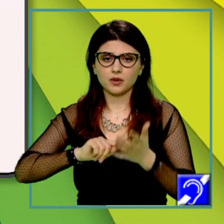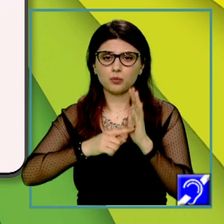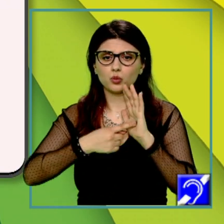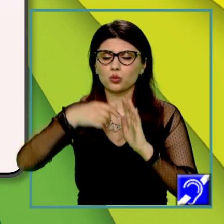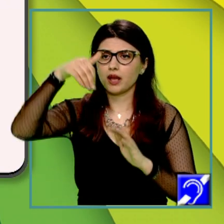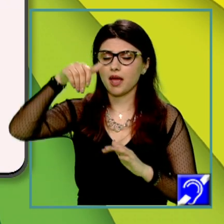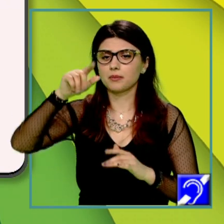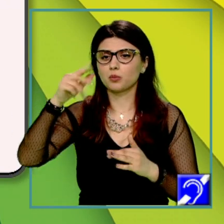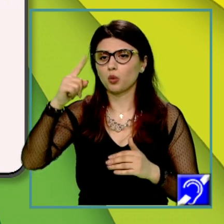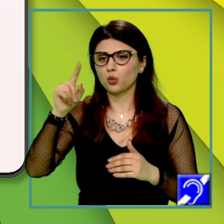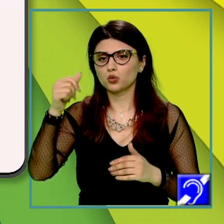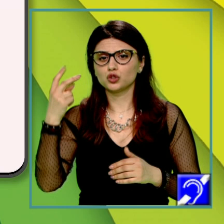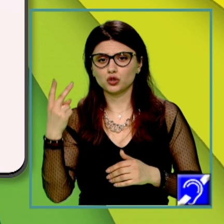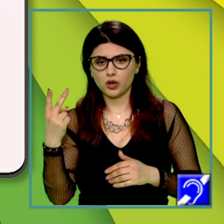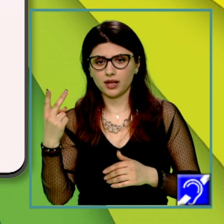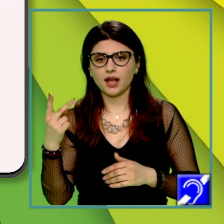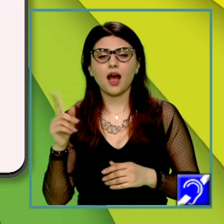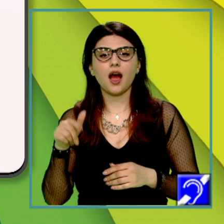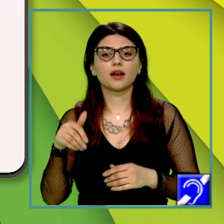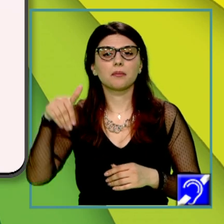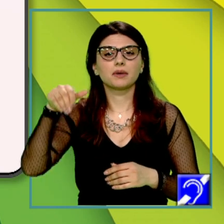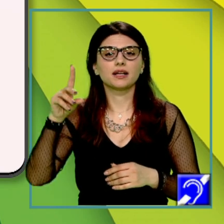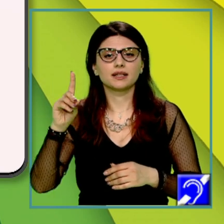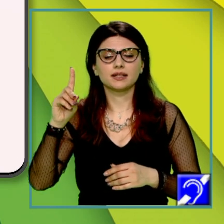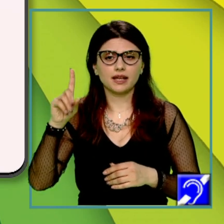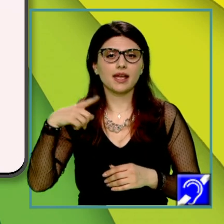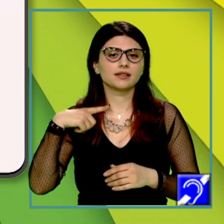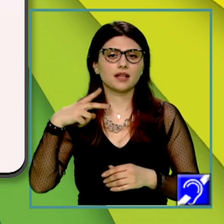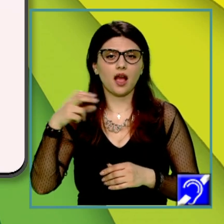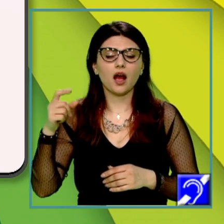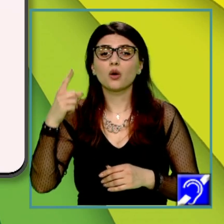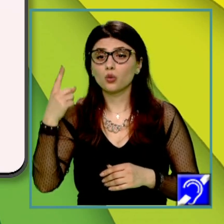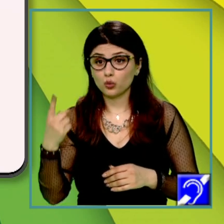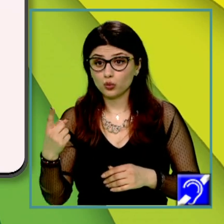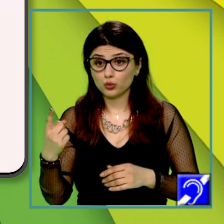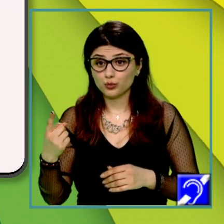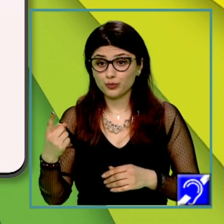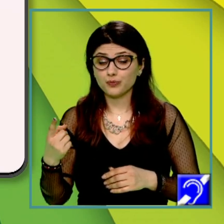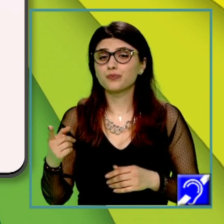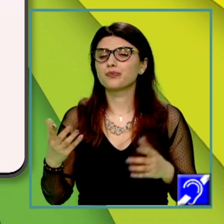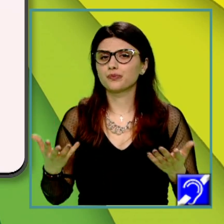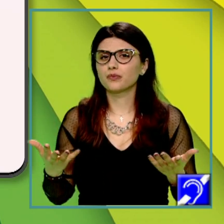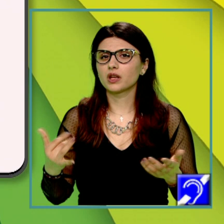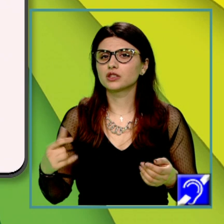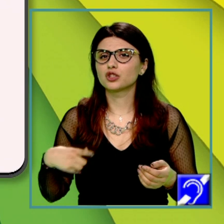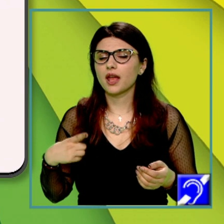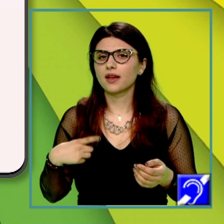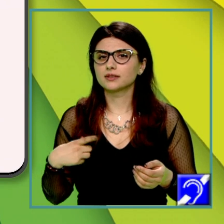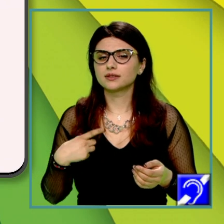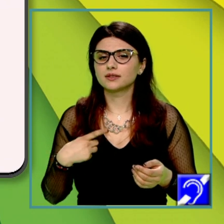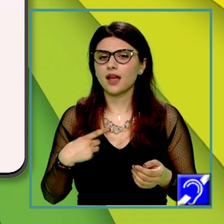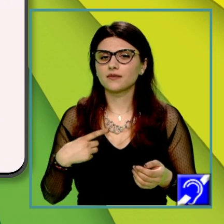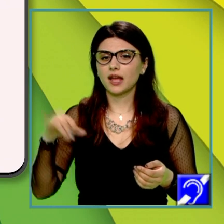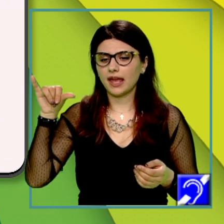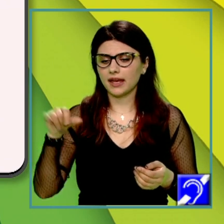de coordonate 1 2 și are Panta m indice de prim egal cu unu va fi